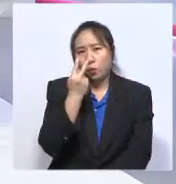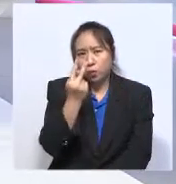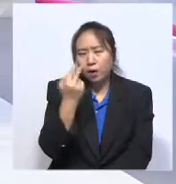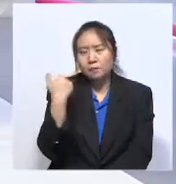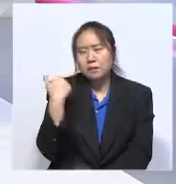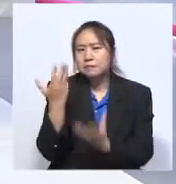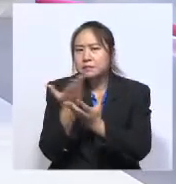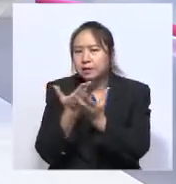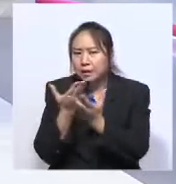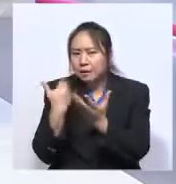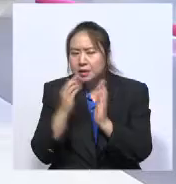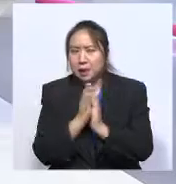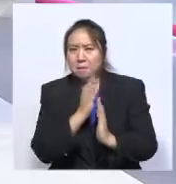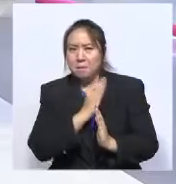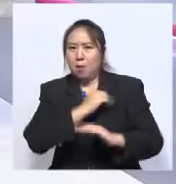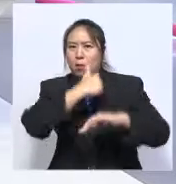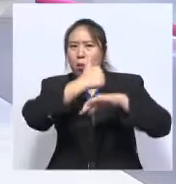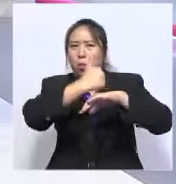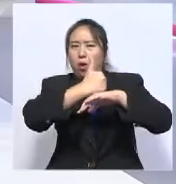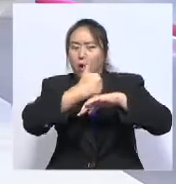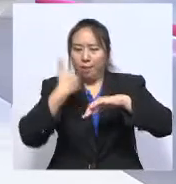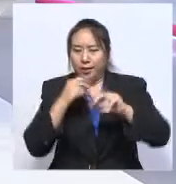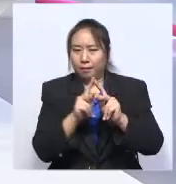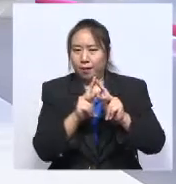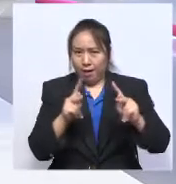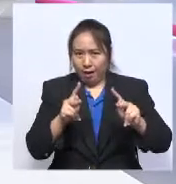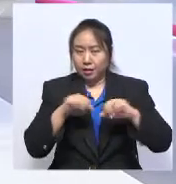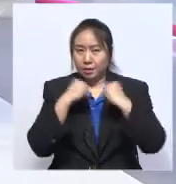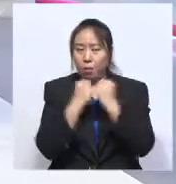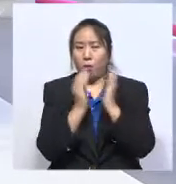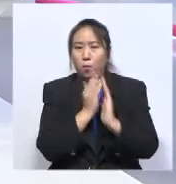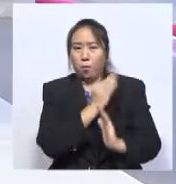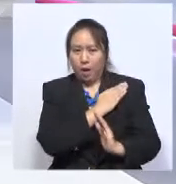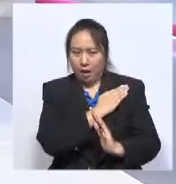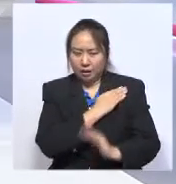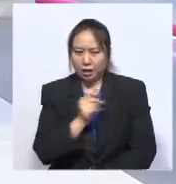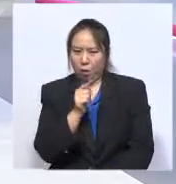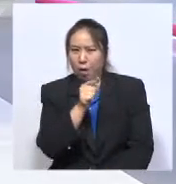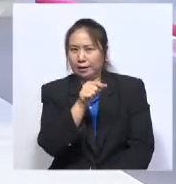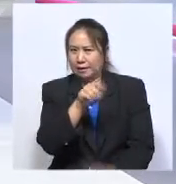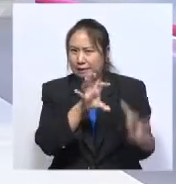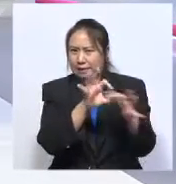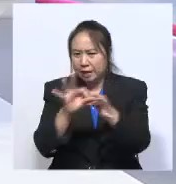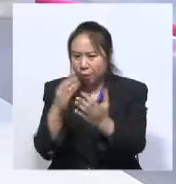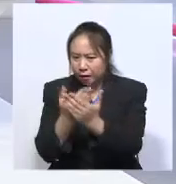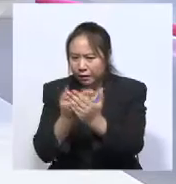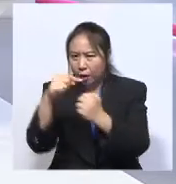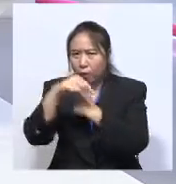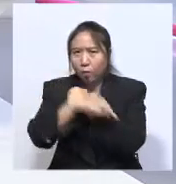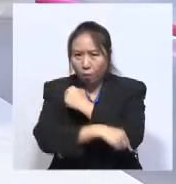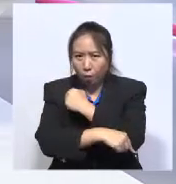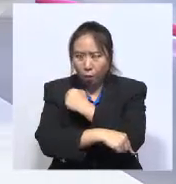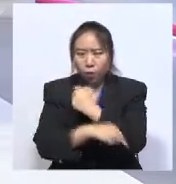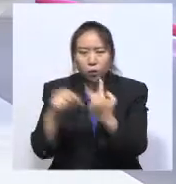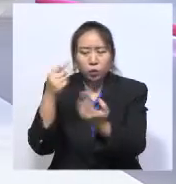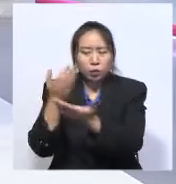จารณากรณีพระชั้นผู้ใหญ่ซึ่งเป็นกรรมการมหาเถรสมาคมนะครับที่ถูกกล่าวหาว่ามีส่วนเกี่ยวข้องกับการทุจริตงบ